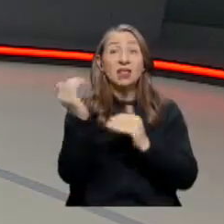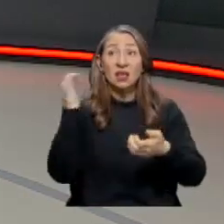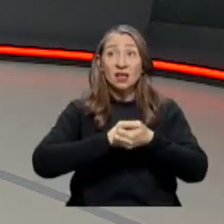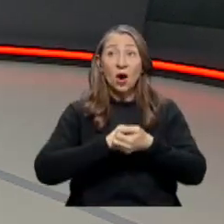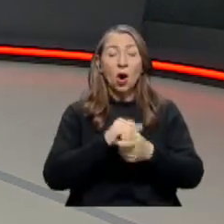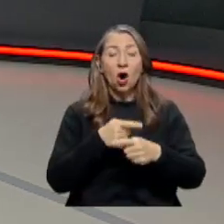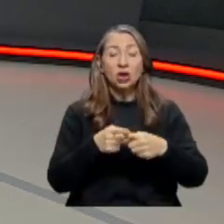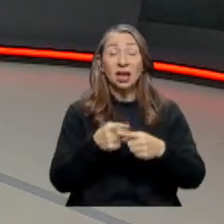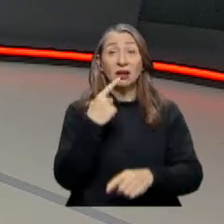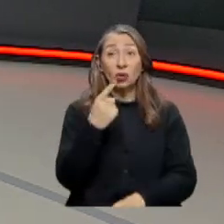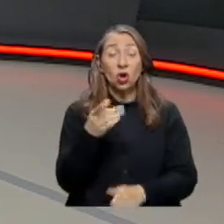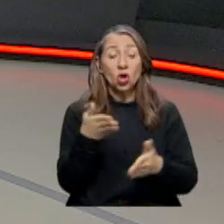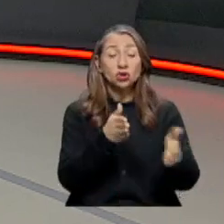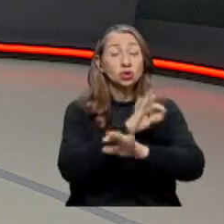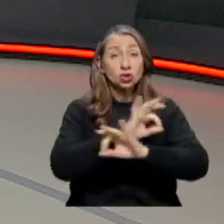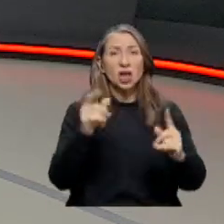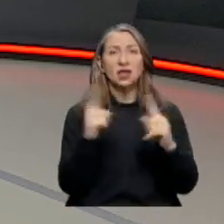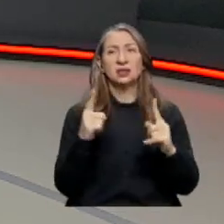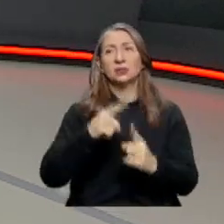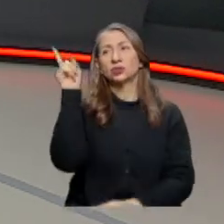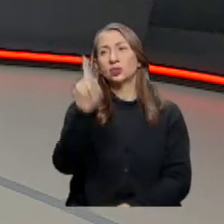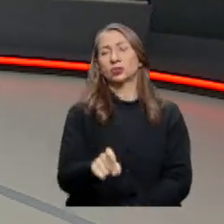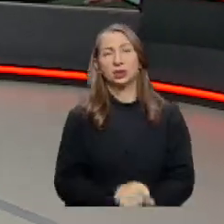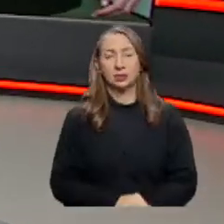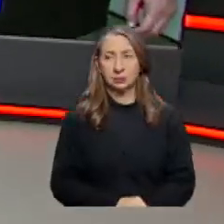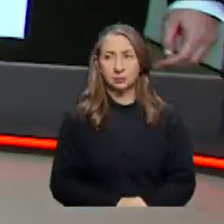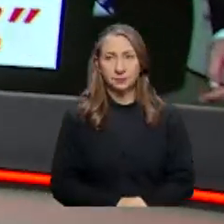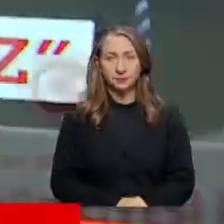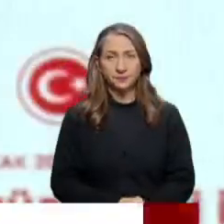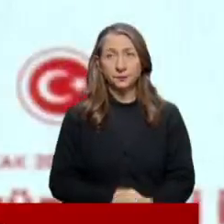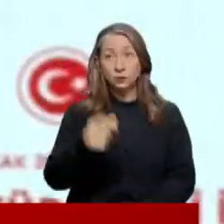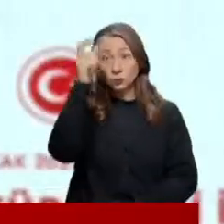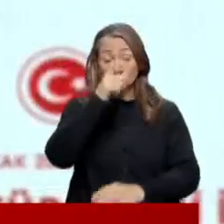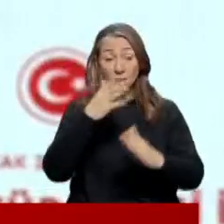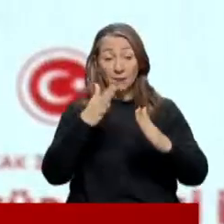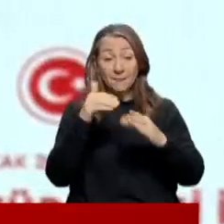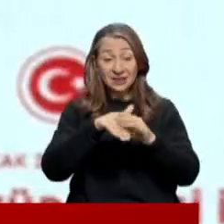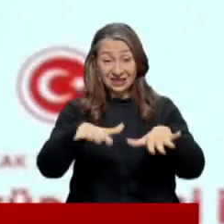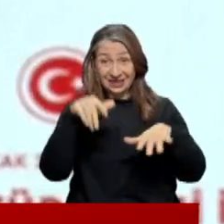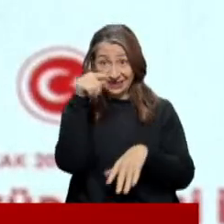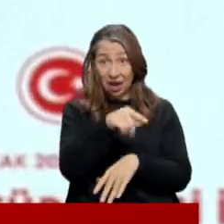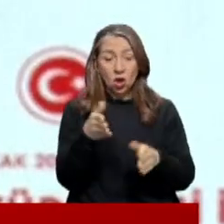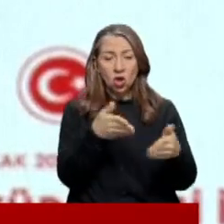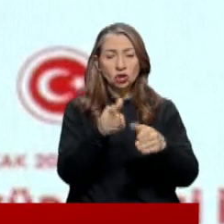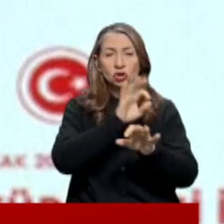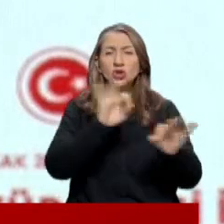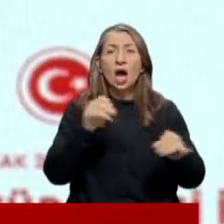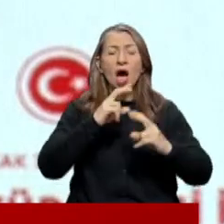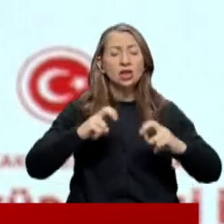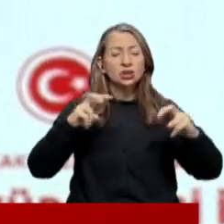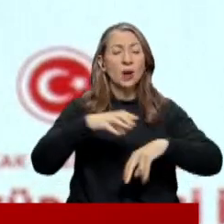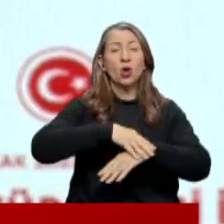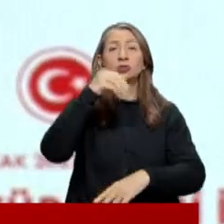İttifakı ortakları diyor ki yolsuzluğun hesabını soracağız. Türkiye Büyük Millet Meclisi'nde yolsuzlukları